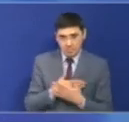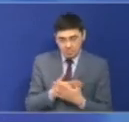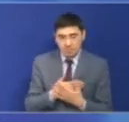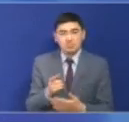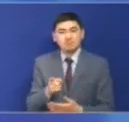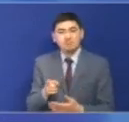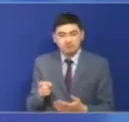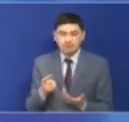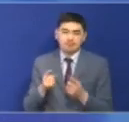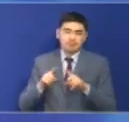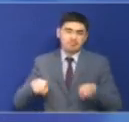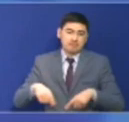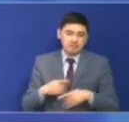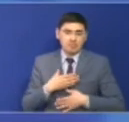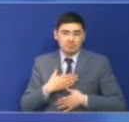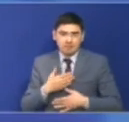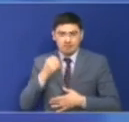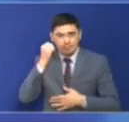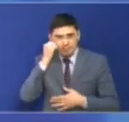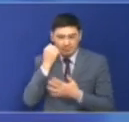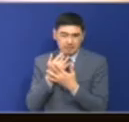и благодарственные письма.